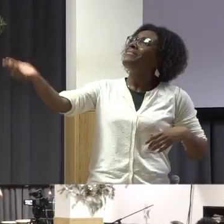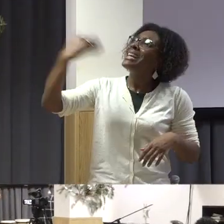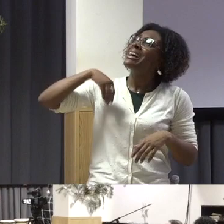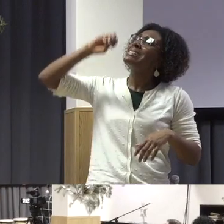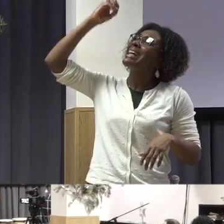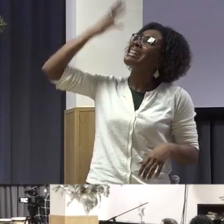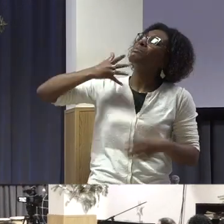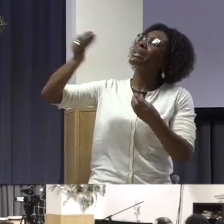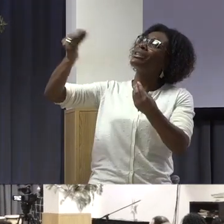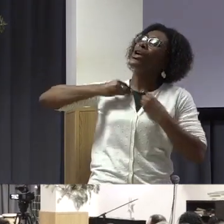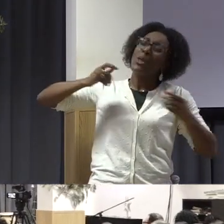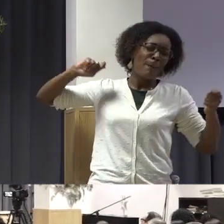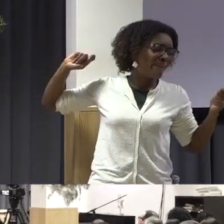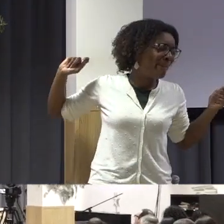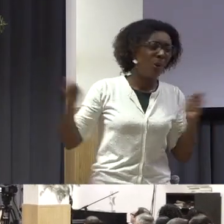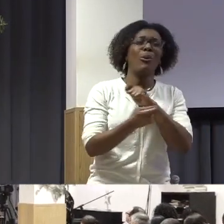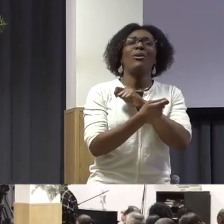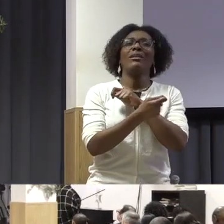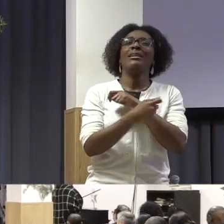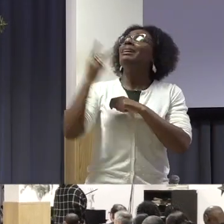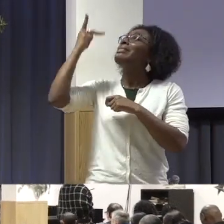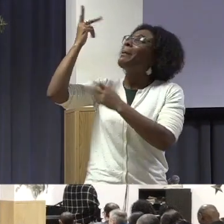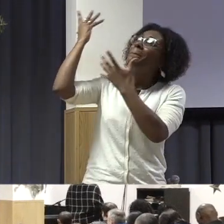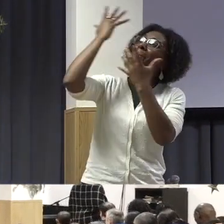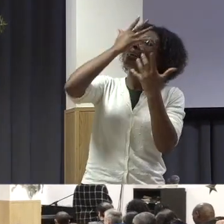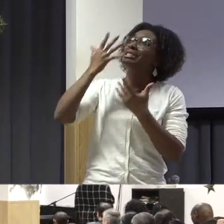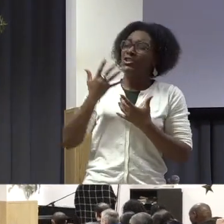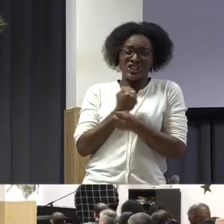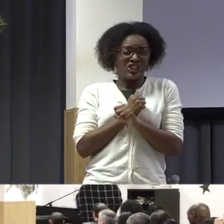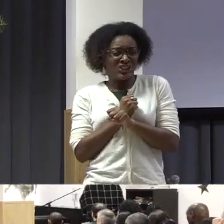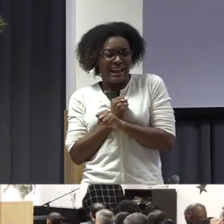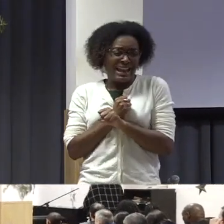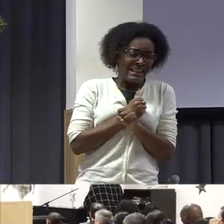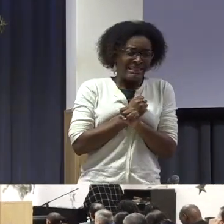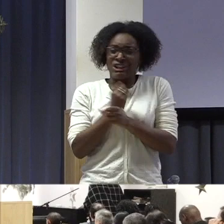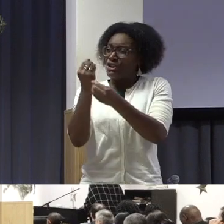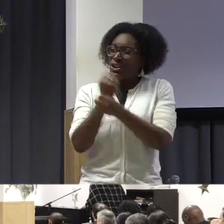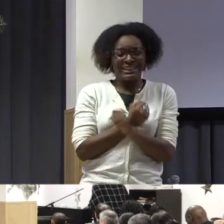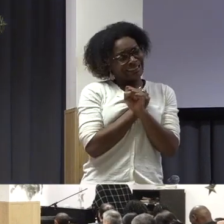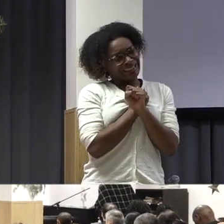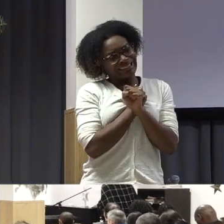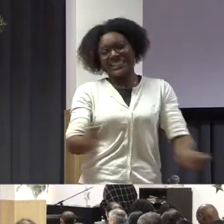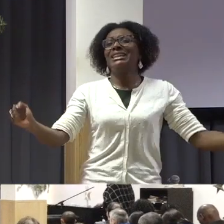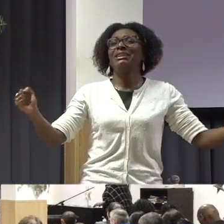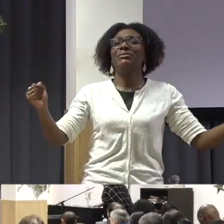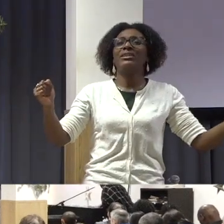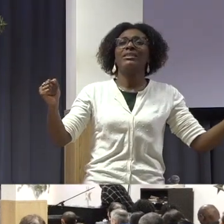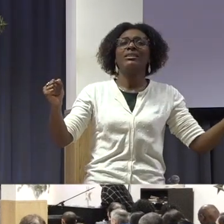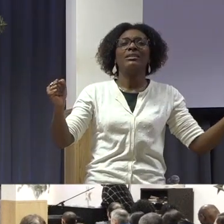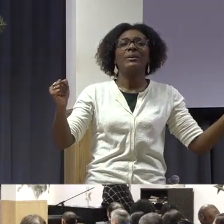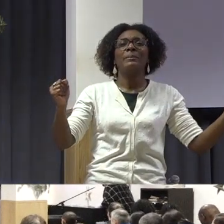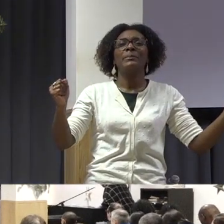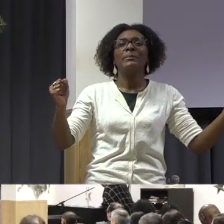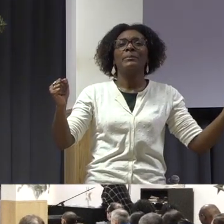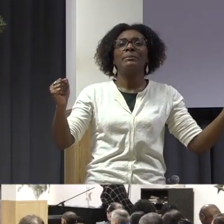bouleversé par sa présence vient briser les chaînes c'est à dire que nous ne continuons pas